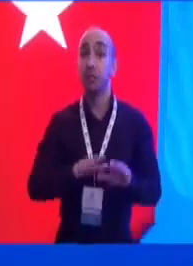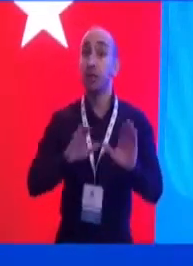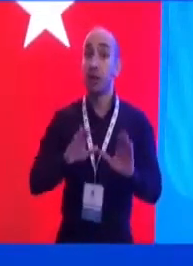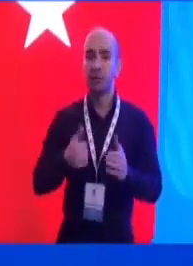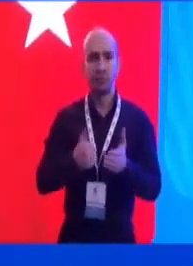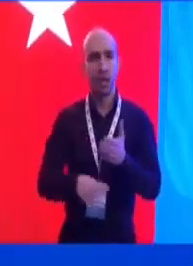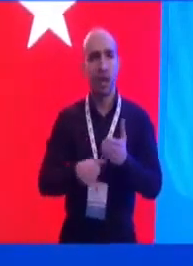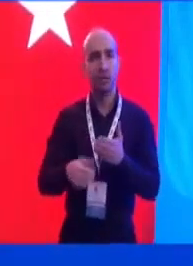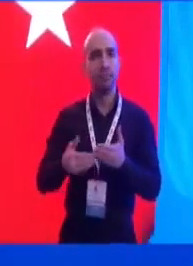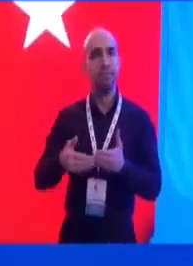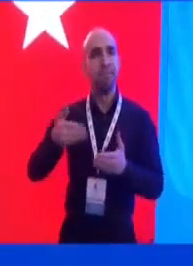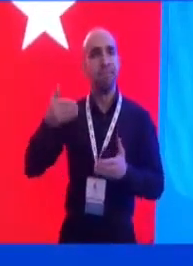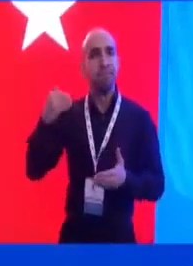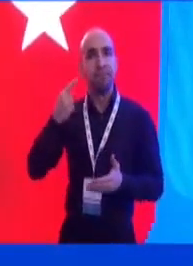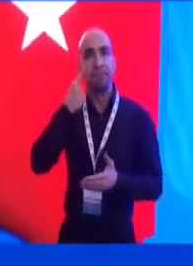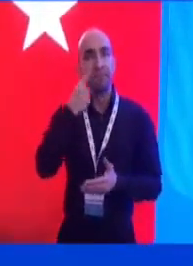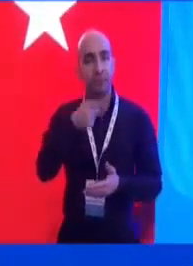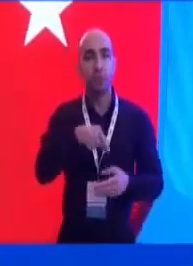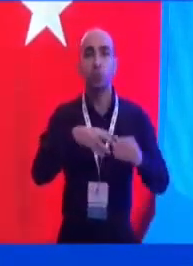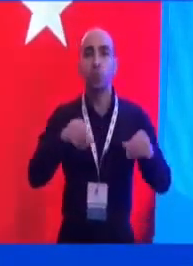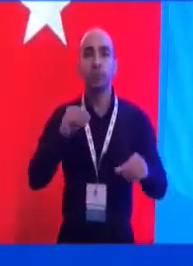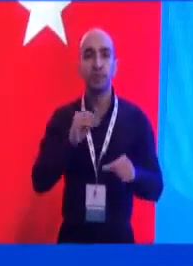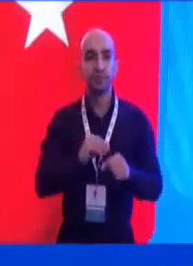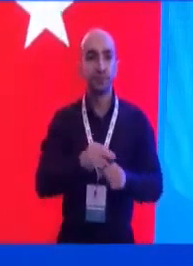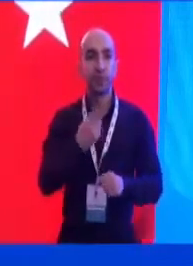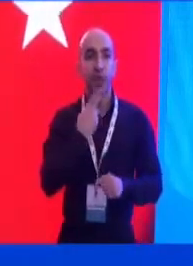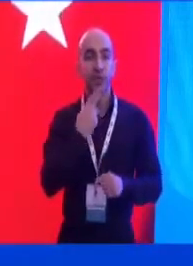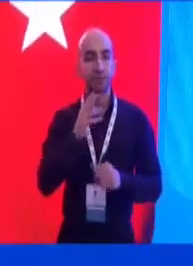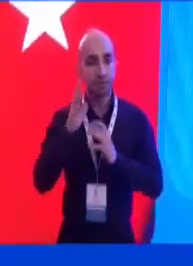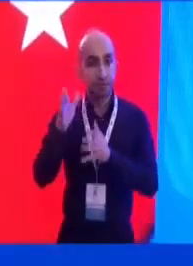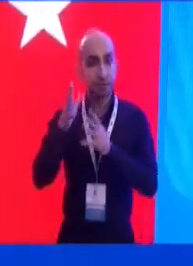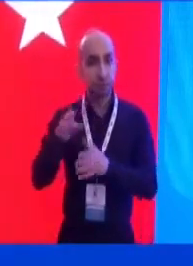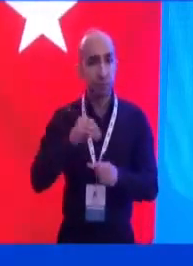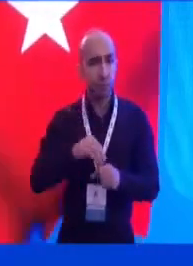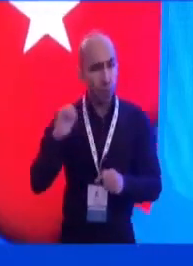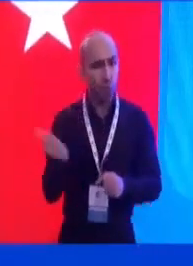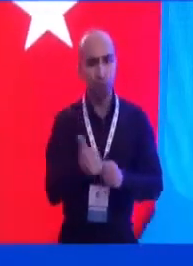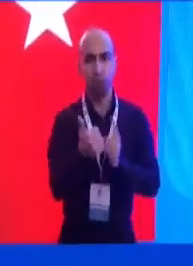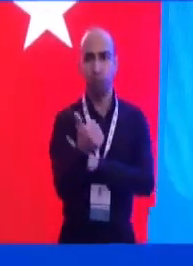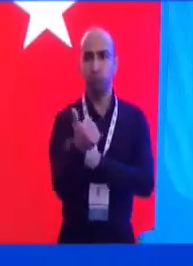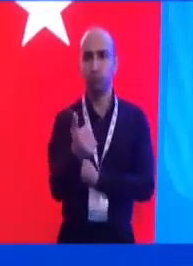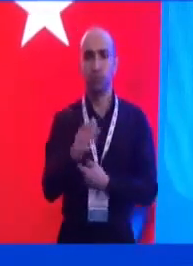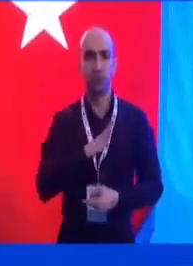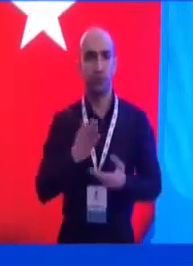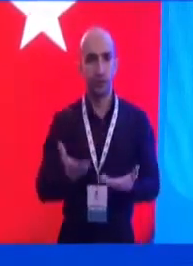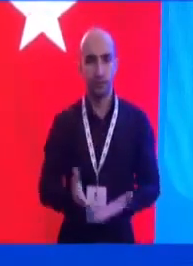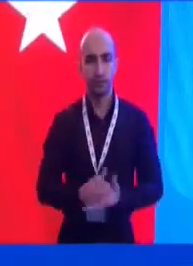tarihimize baktığımızda bu topraklardaki kadın hareketinin aslında çok güçlü olduğunun farkına varıyoruz.